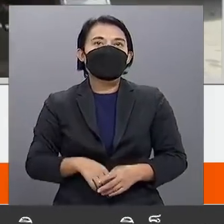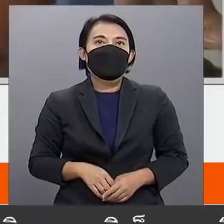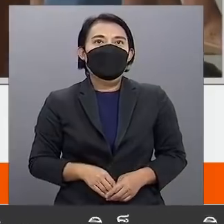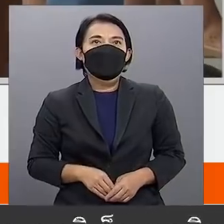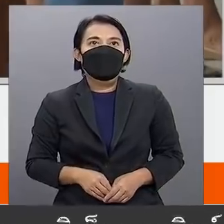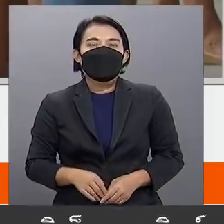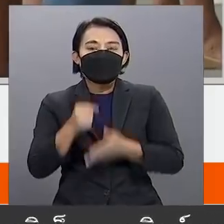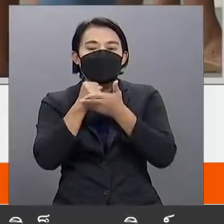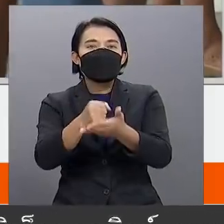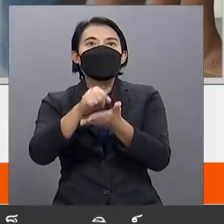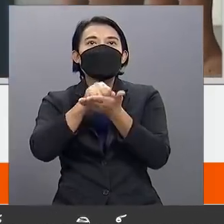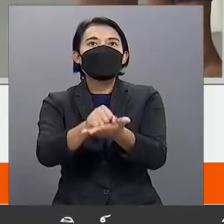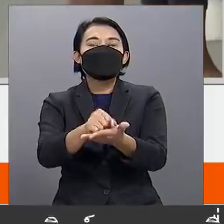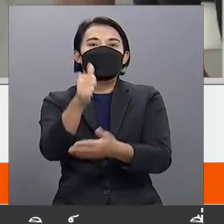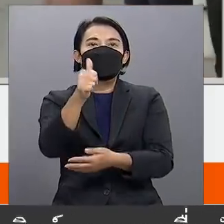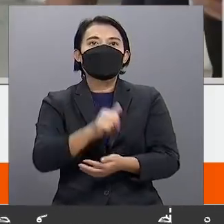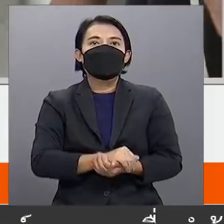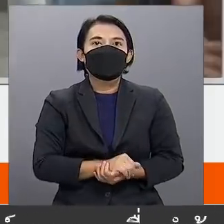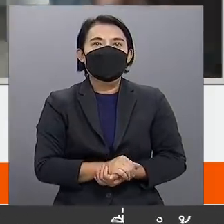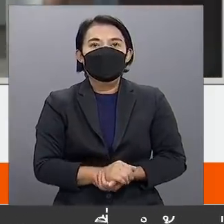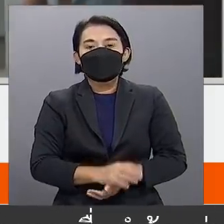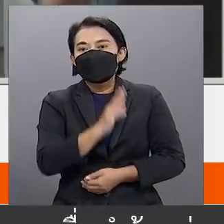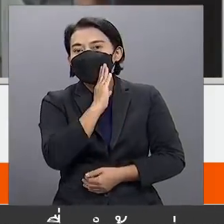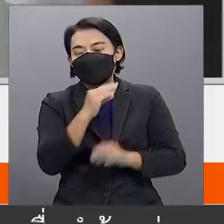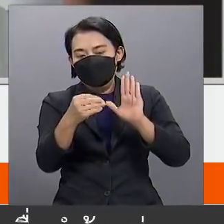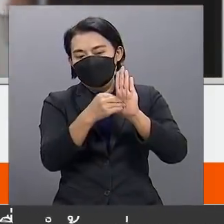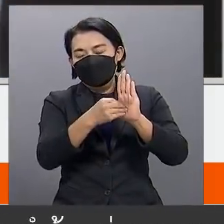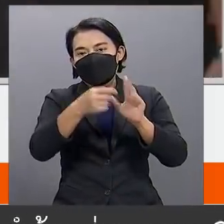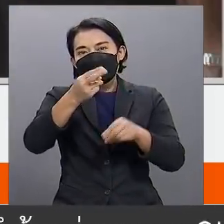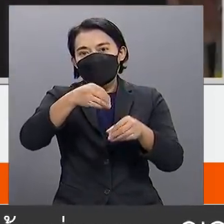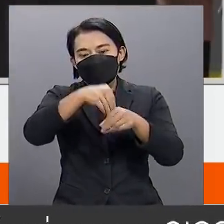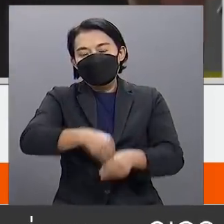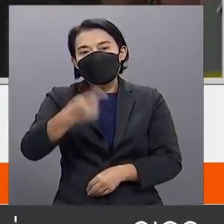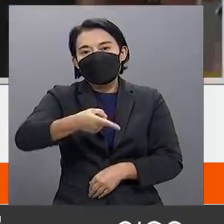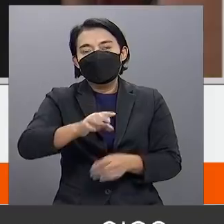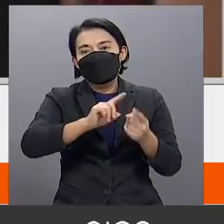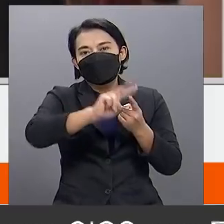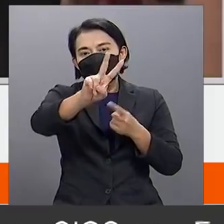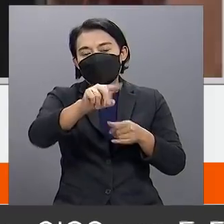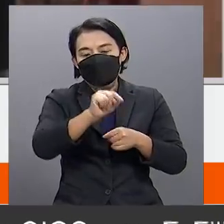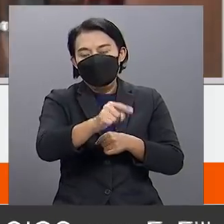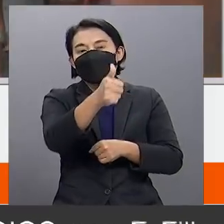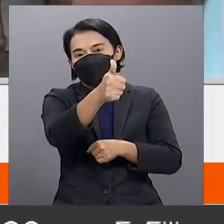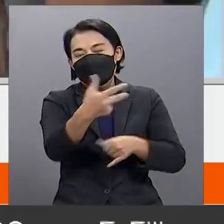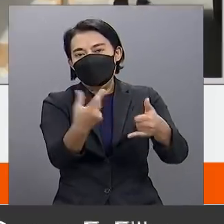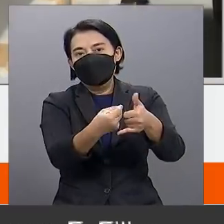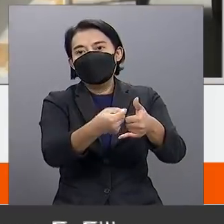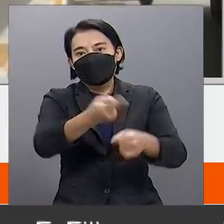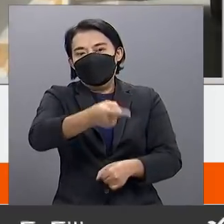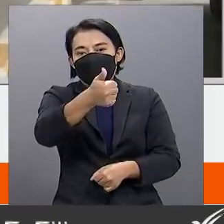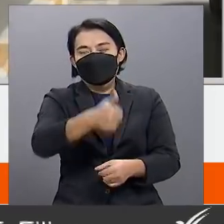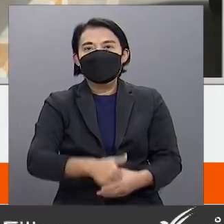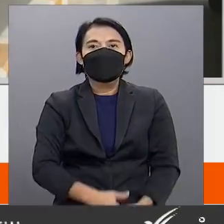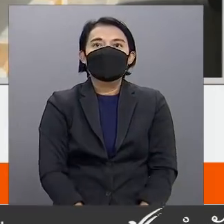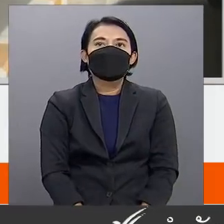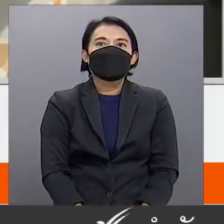ไม่นะครั แต่เราก็อยู่ในกุงเทศ เหืเดิมก็ ลบเข็ 2 ทรางซอได้เช้นเดิมนะครับทำเพออำนรกณ